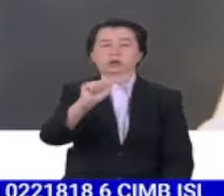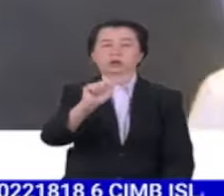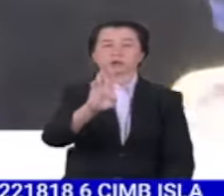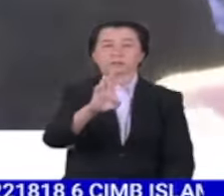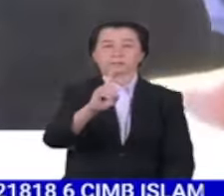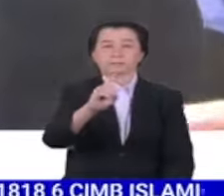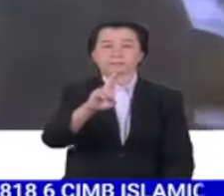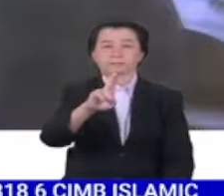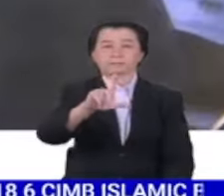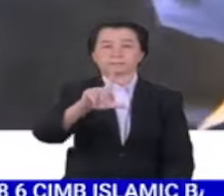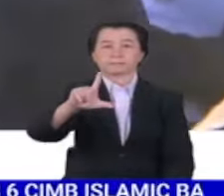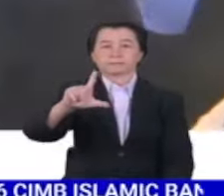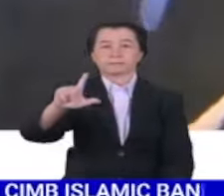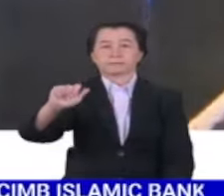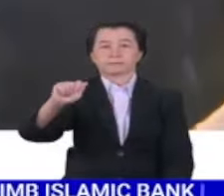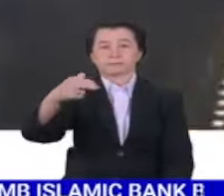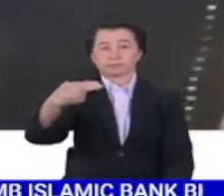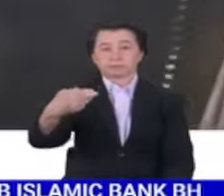Abdullah 222